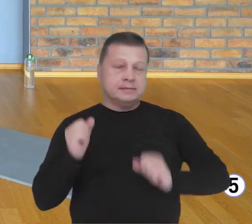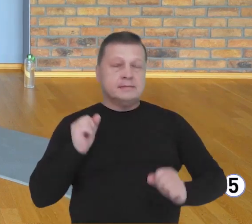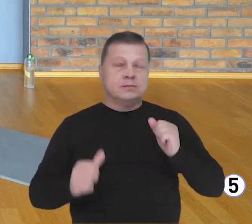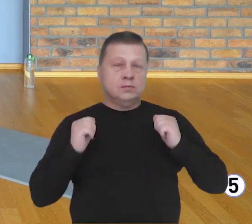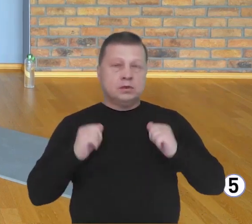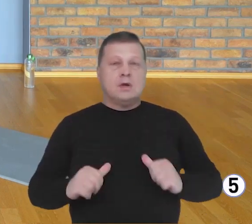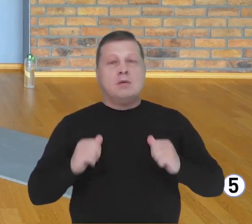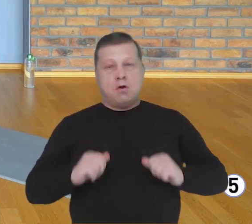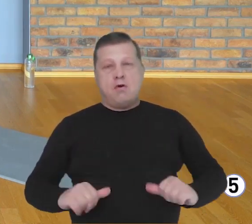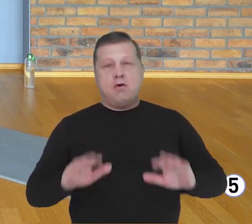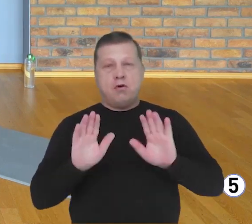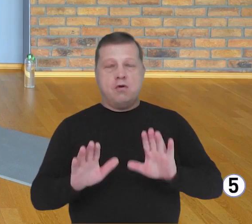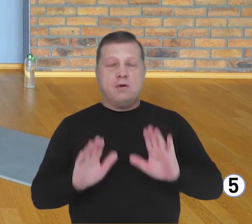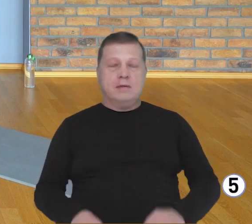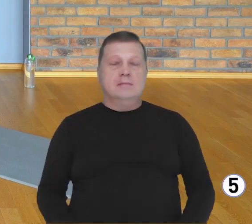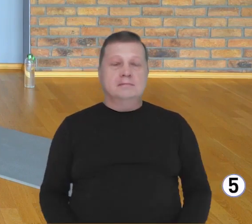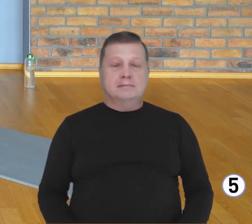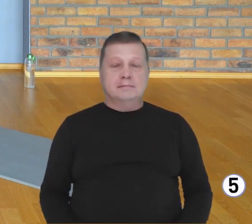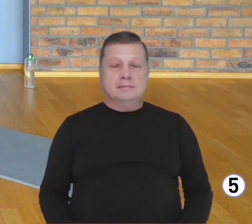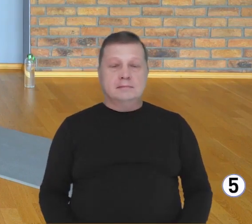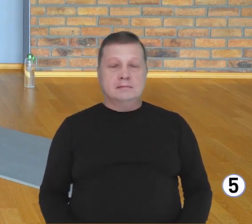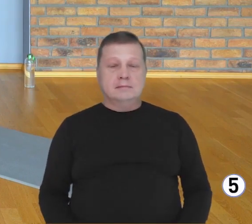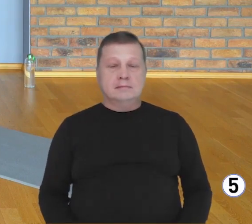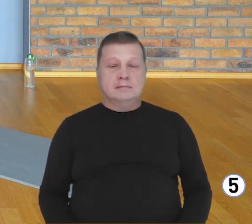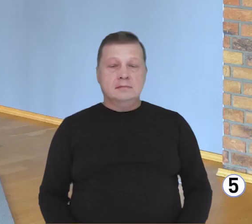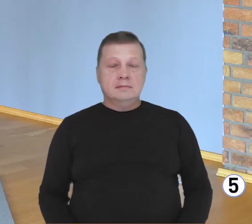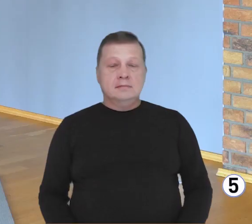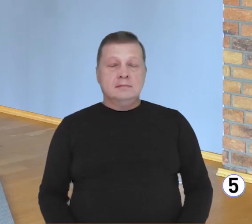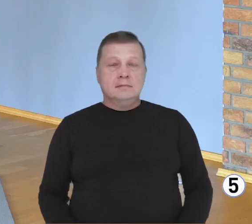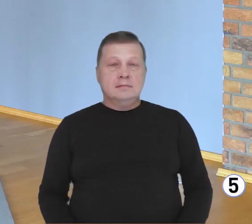Powoli, spokojnie. O, właśnie. Bardzo dobrze.